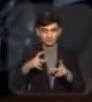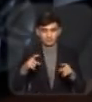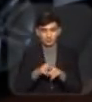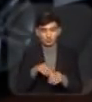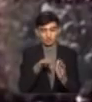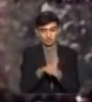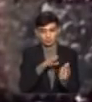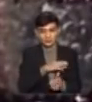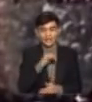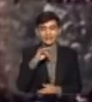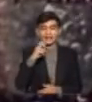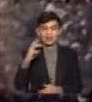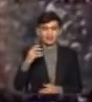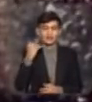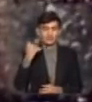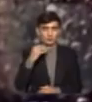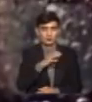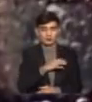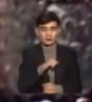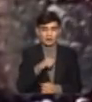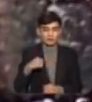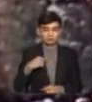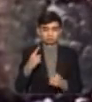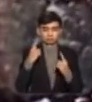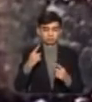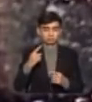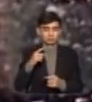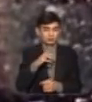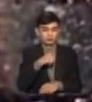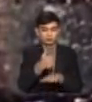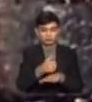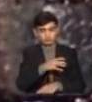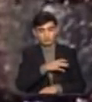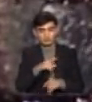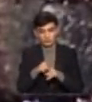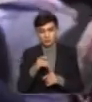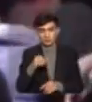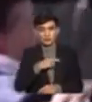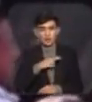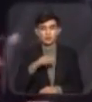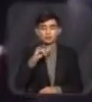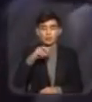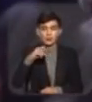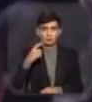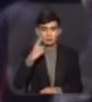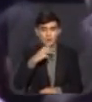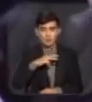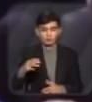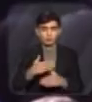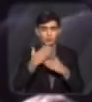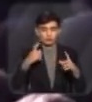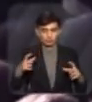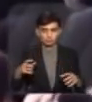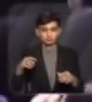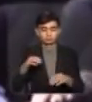Сүлеймени Иран қарулы күштеріндегі ең беделді генералдардың бірі. Ақпарат құралдары Сүлейменимен қоштасуға миллионнан астам адам